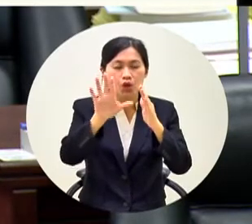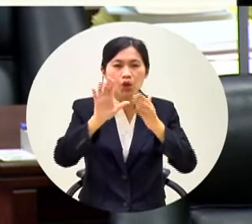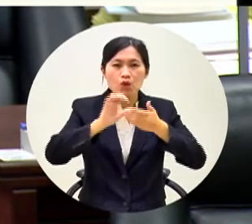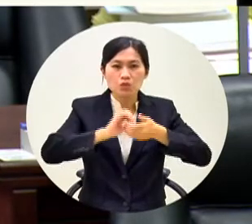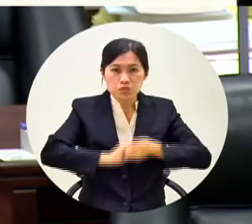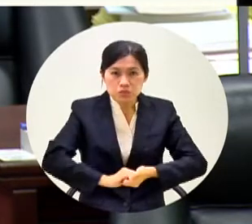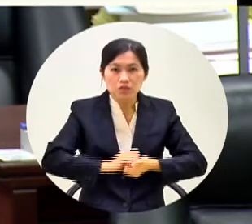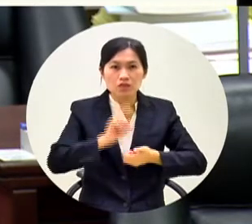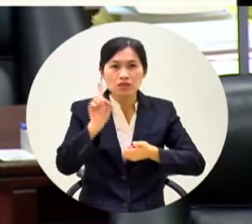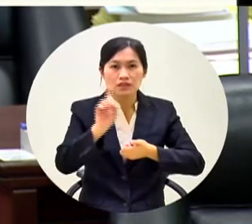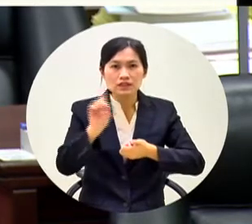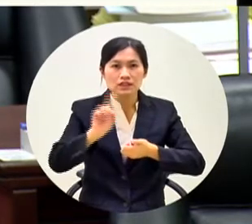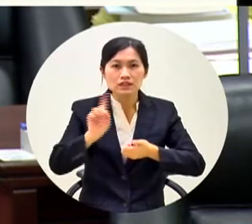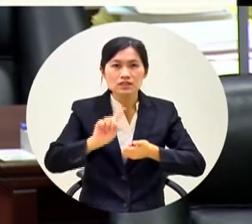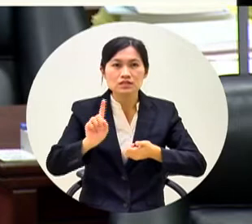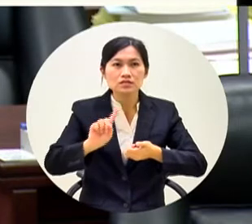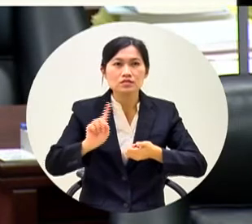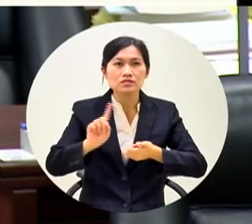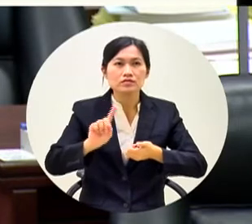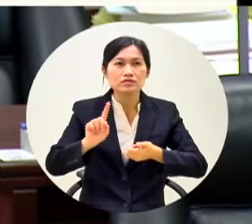伫